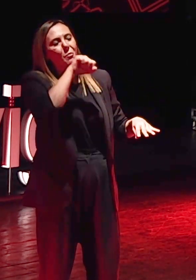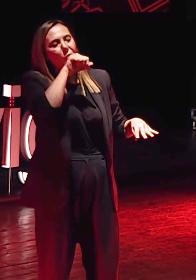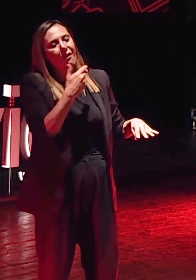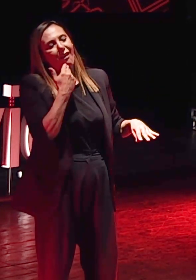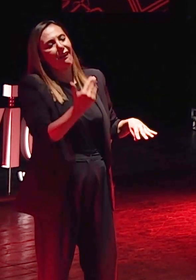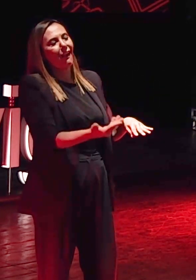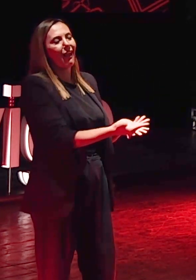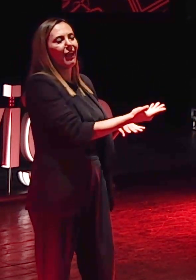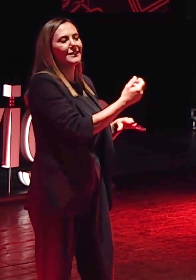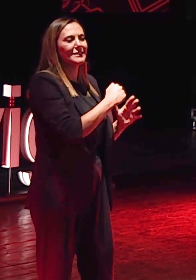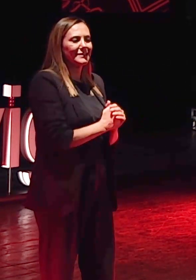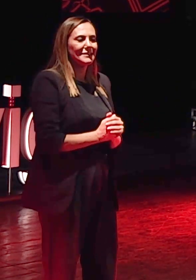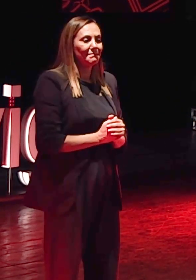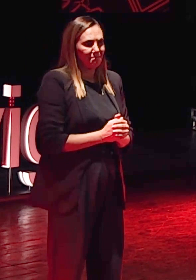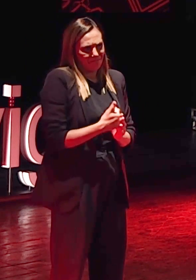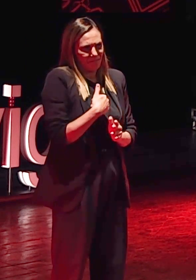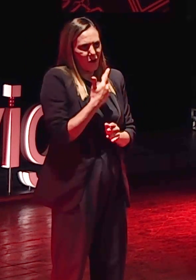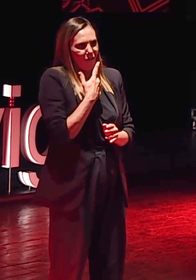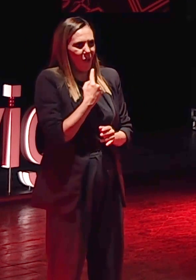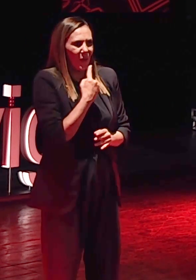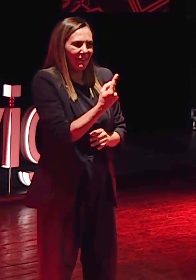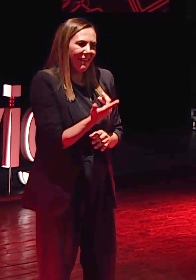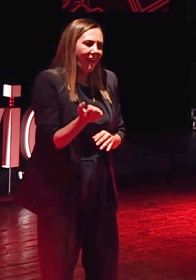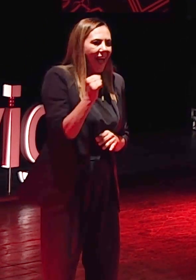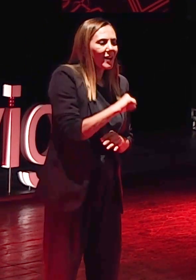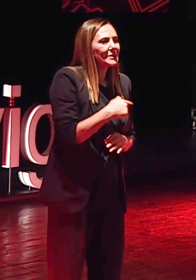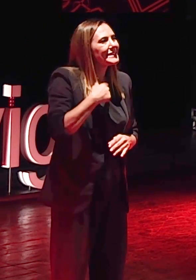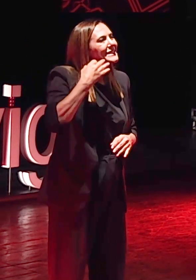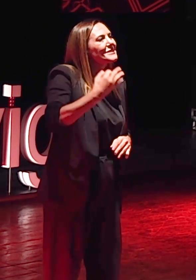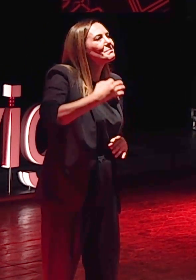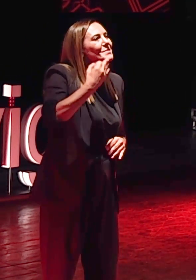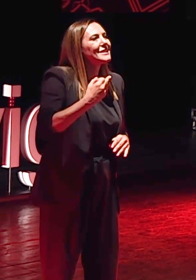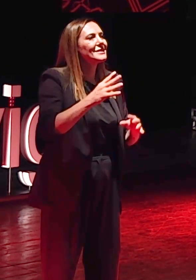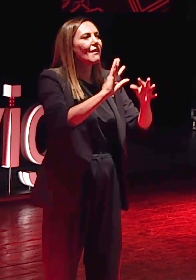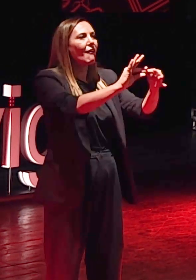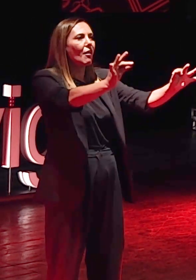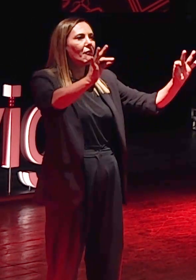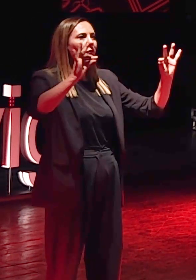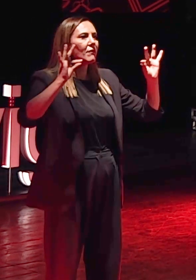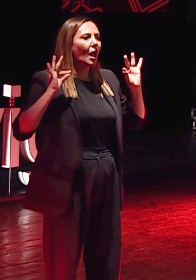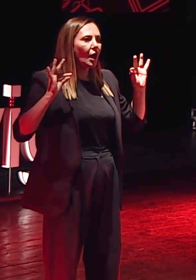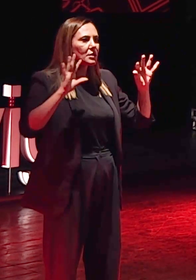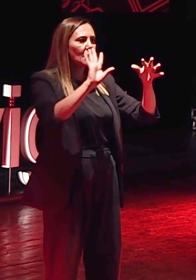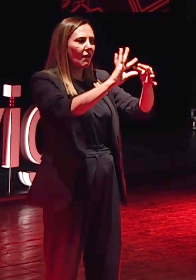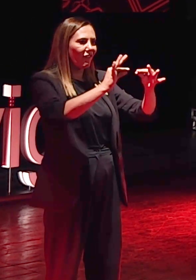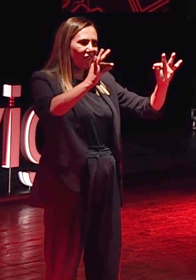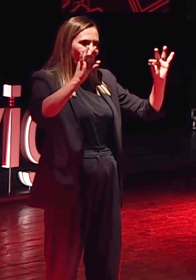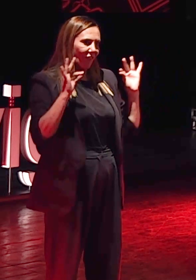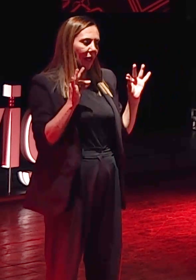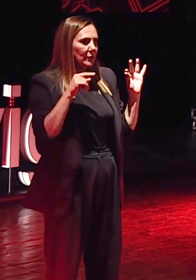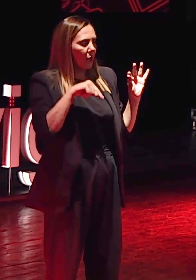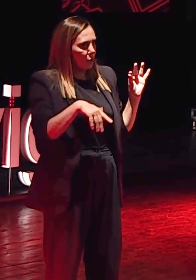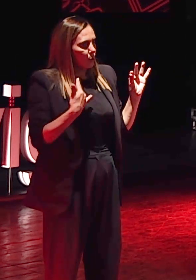Ecco vi dico un'altra cosa spesso mi sentivo dire questa frase che fa oggi molto